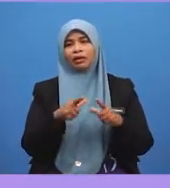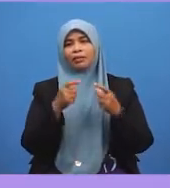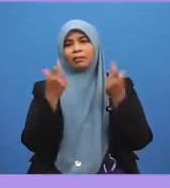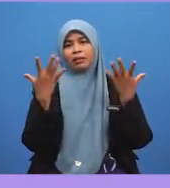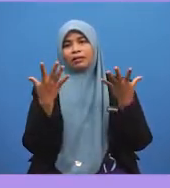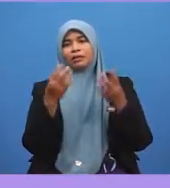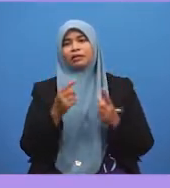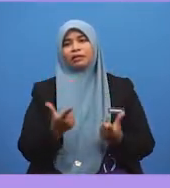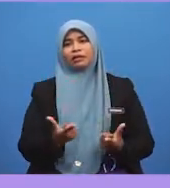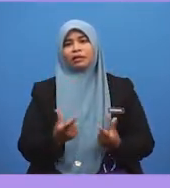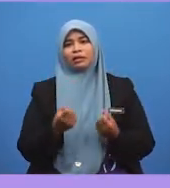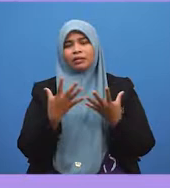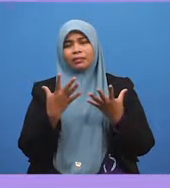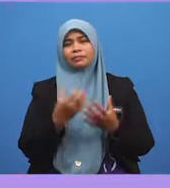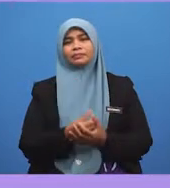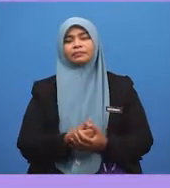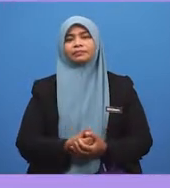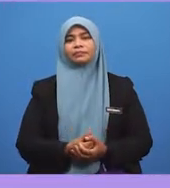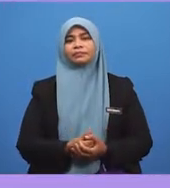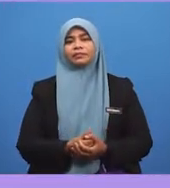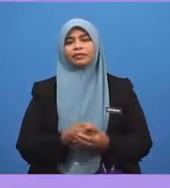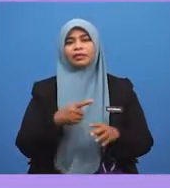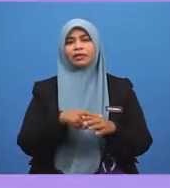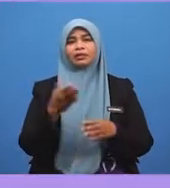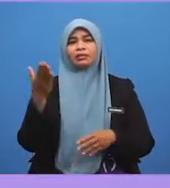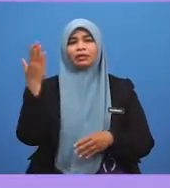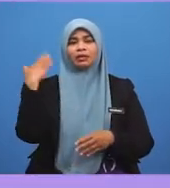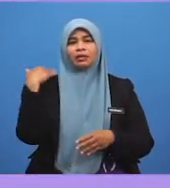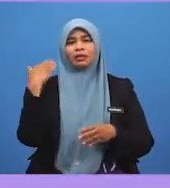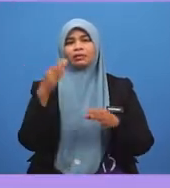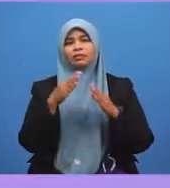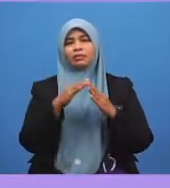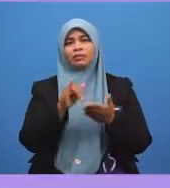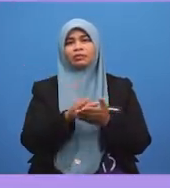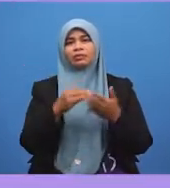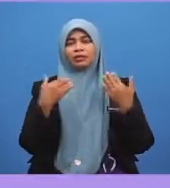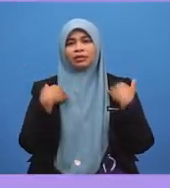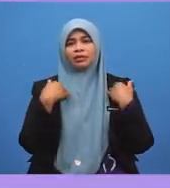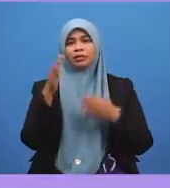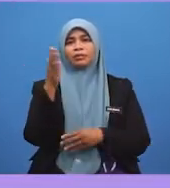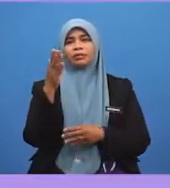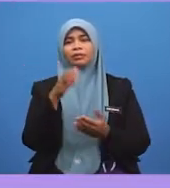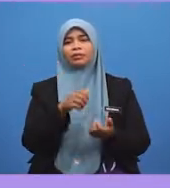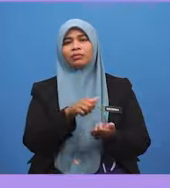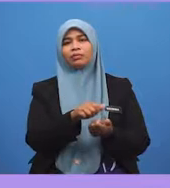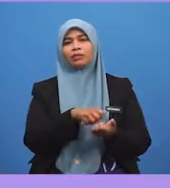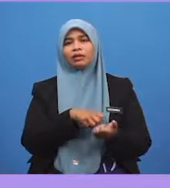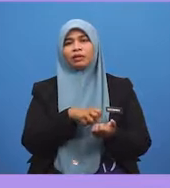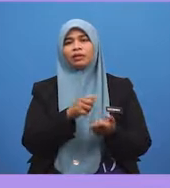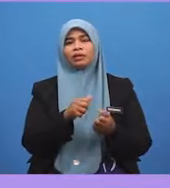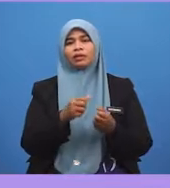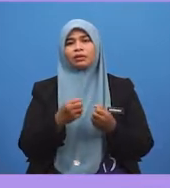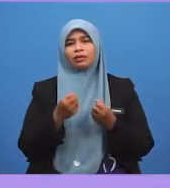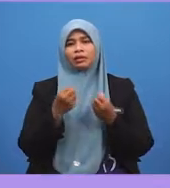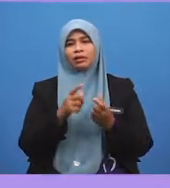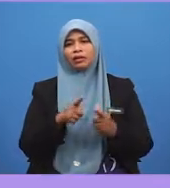Di belakang rumah itu terdapat sebatang pokok mangga yang